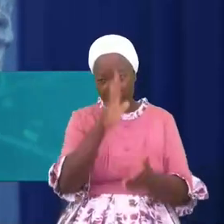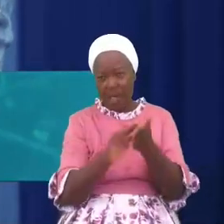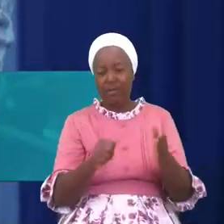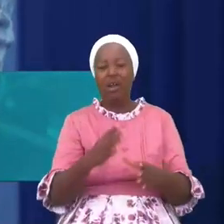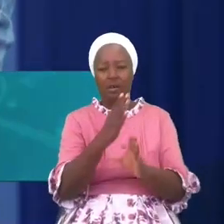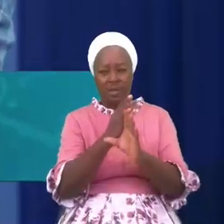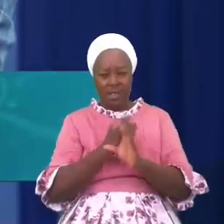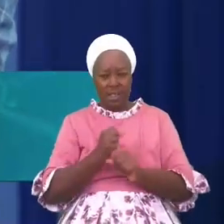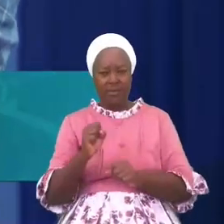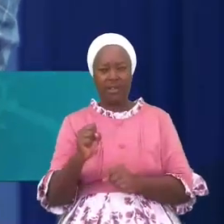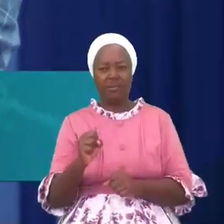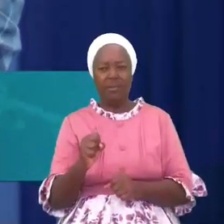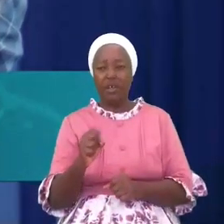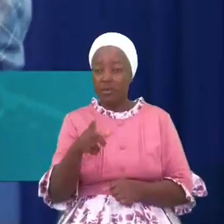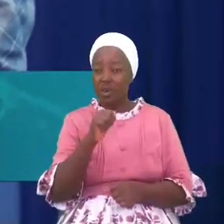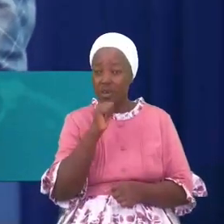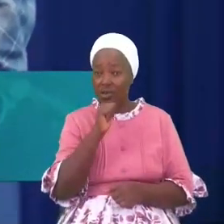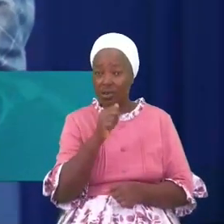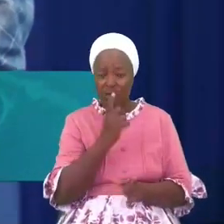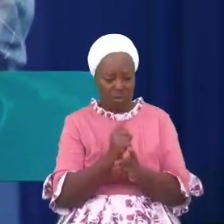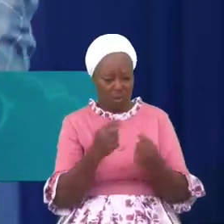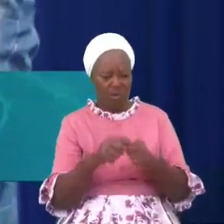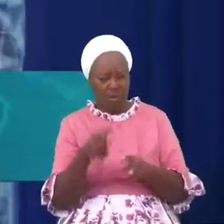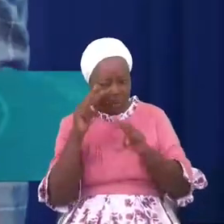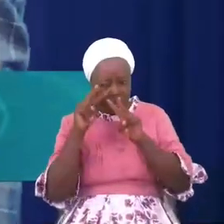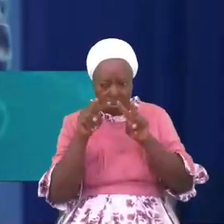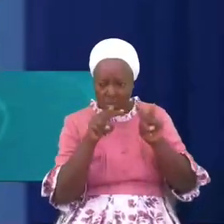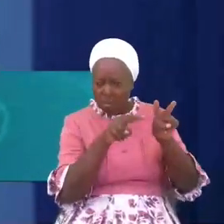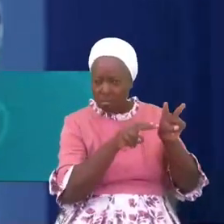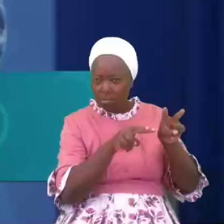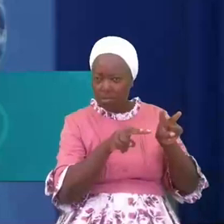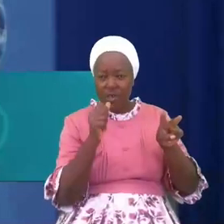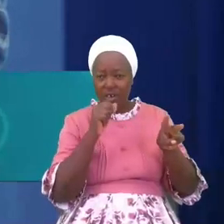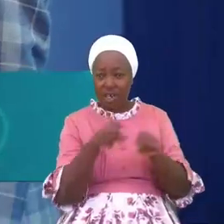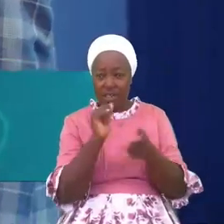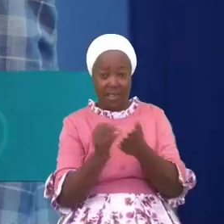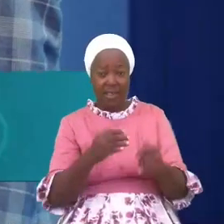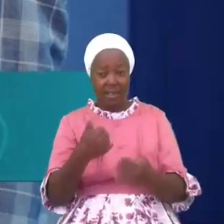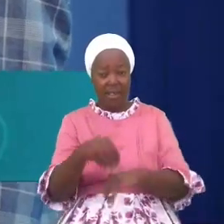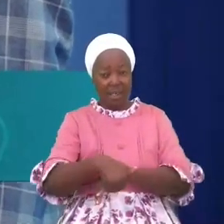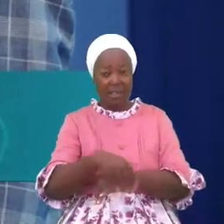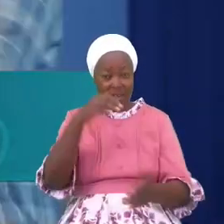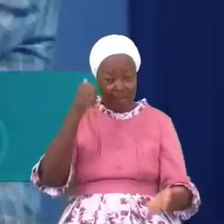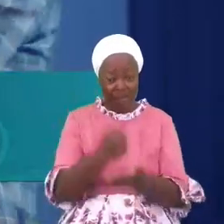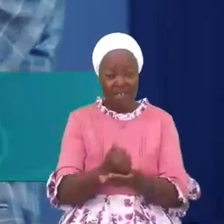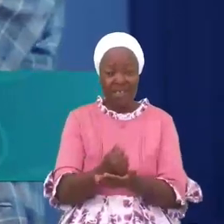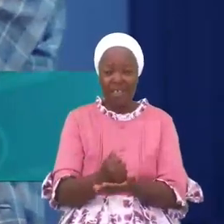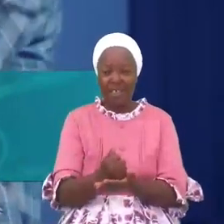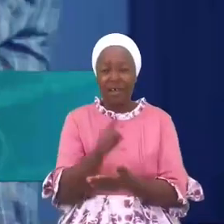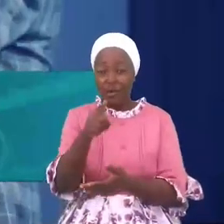reçoit. Tu n'es pas un spectateur ici ce soir. Amen.